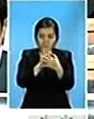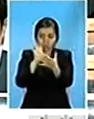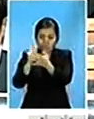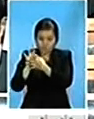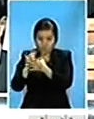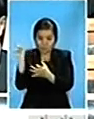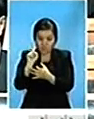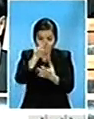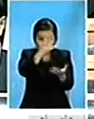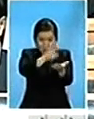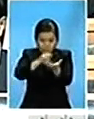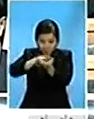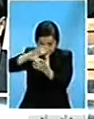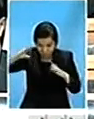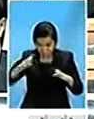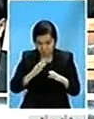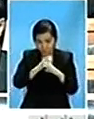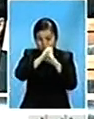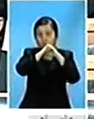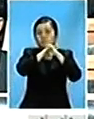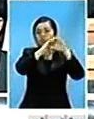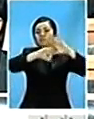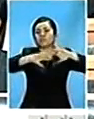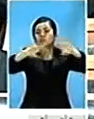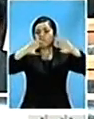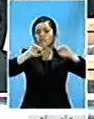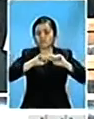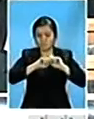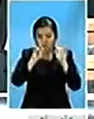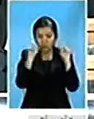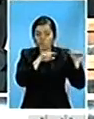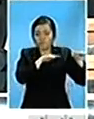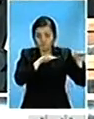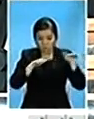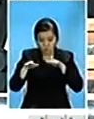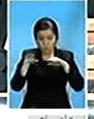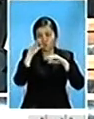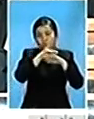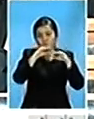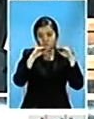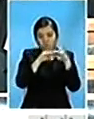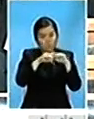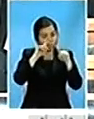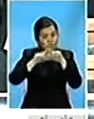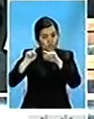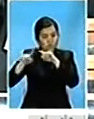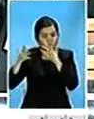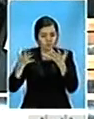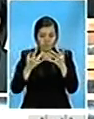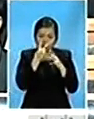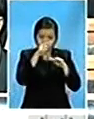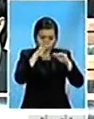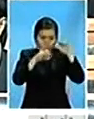บูรณาการโครงการแต่สถานะความพร้อมของแต่ละโครงการหรือความคืบหน้านั้นไม่เท่